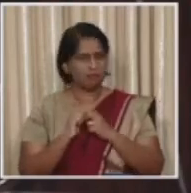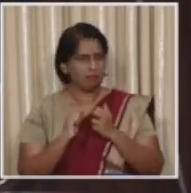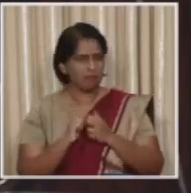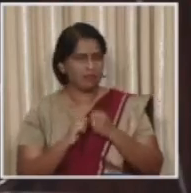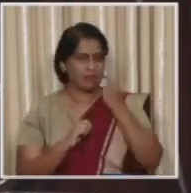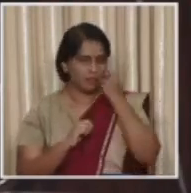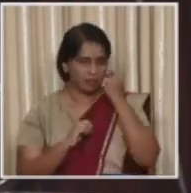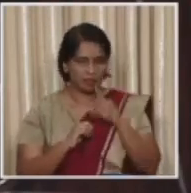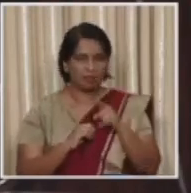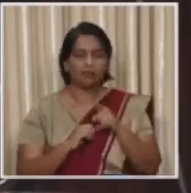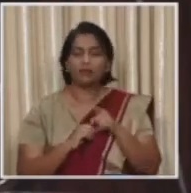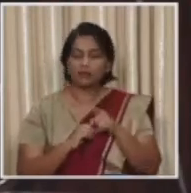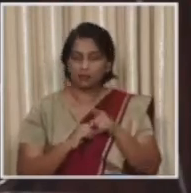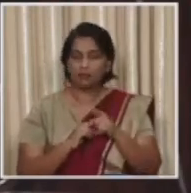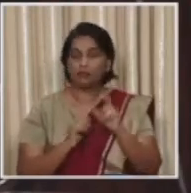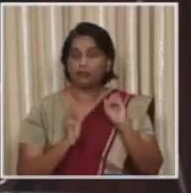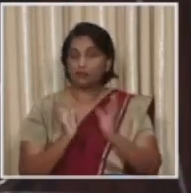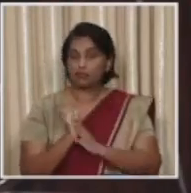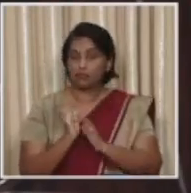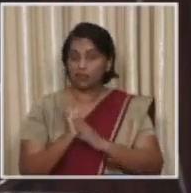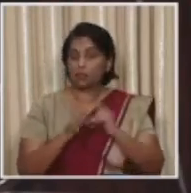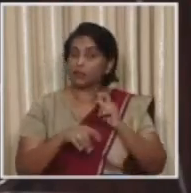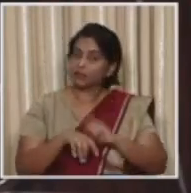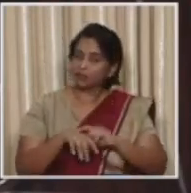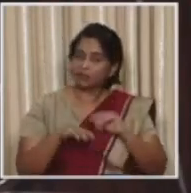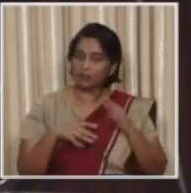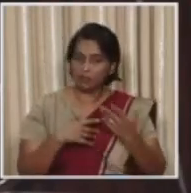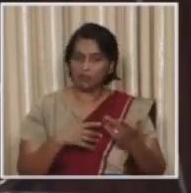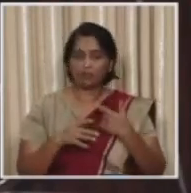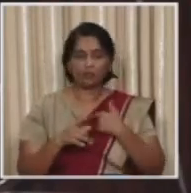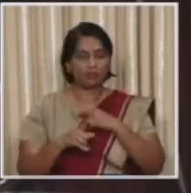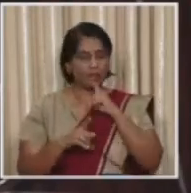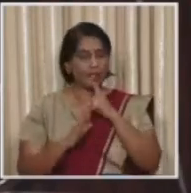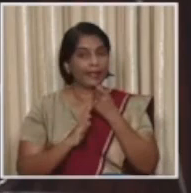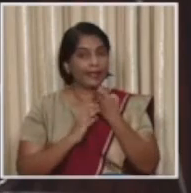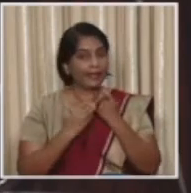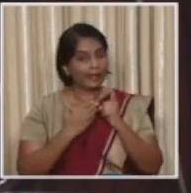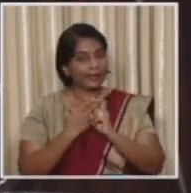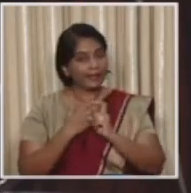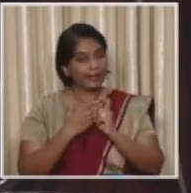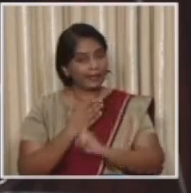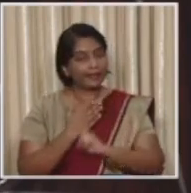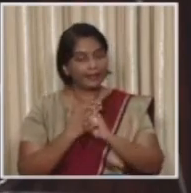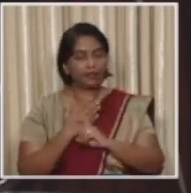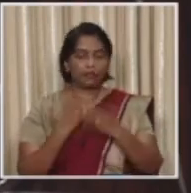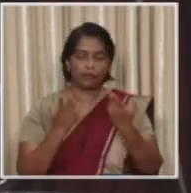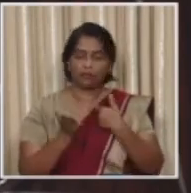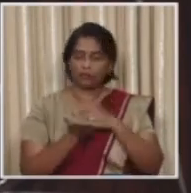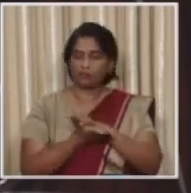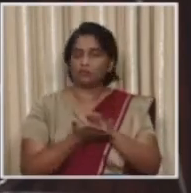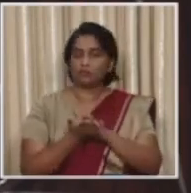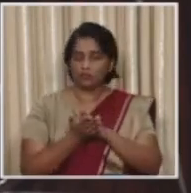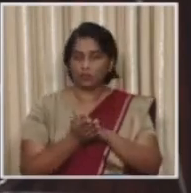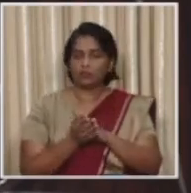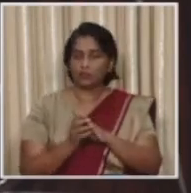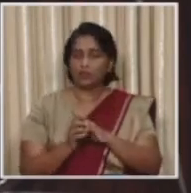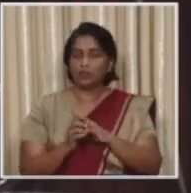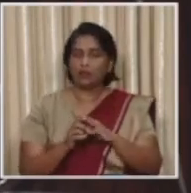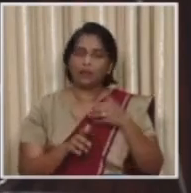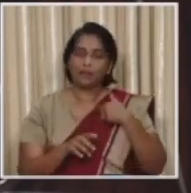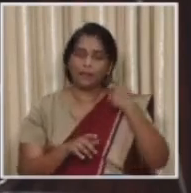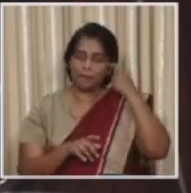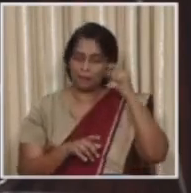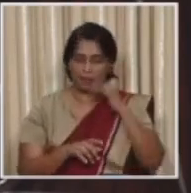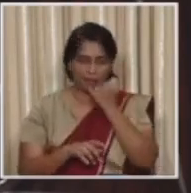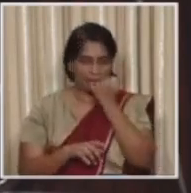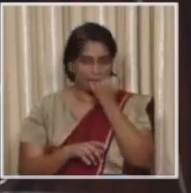सहिताय एवा कारक स्वभावस्थावेदी हो पनोन्लबन रीति मगिन हो निवृद्धि क्रीमट कटयुतु कन्यतय किला अपि बलापरुत्तु